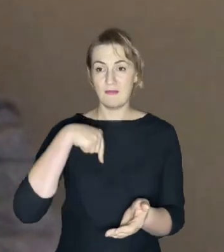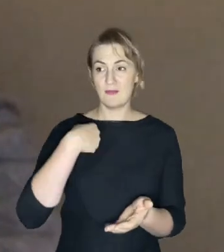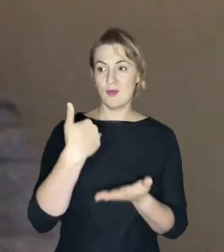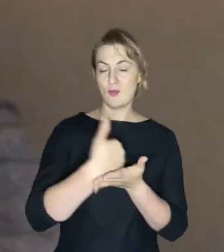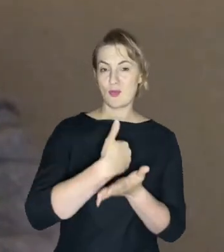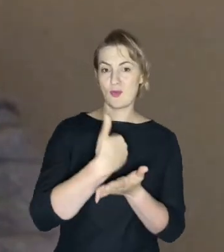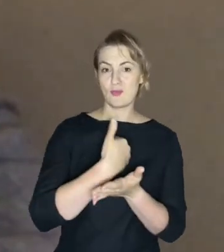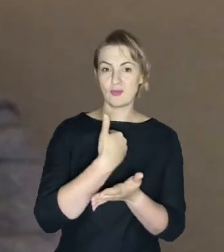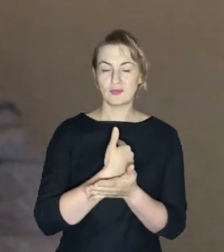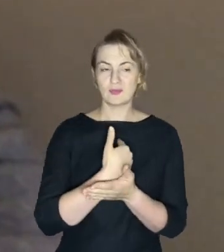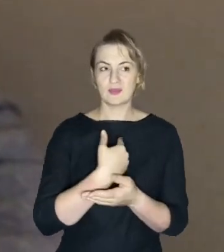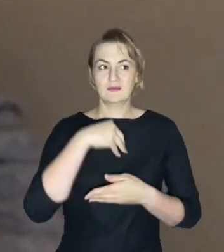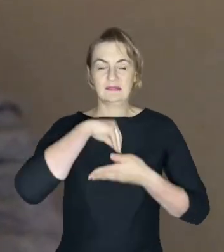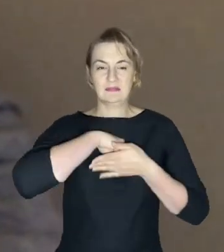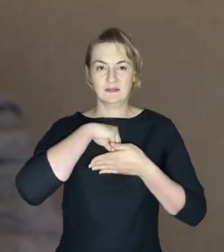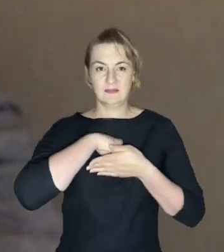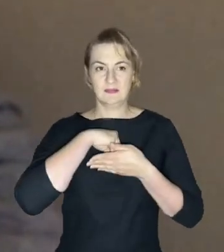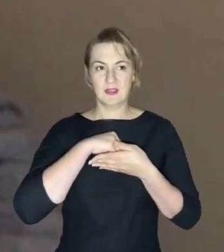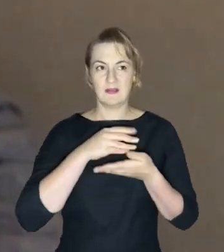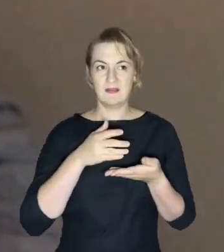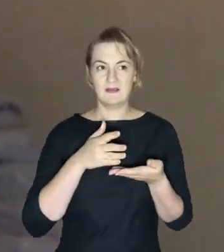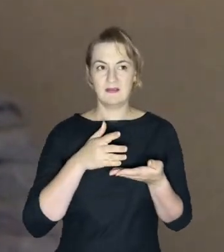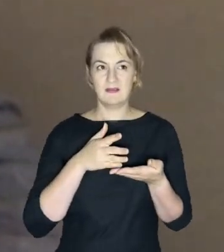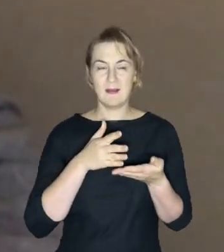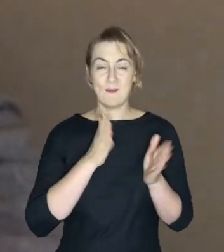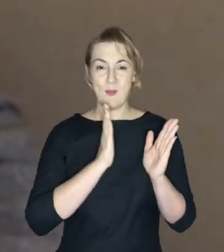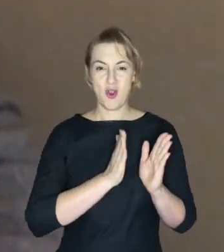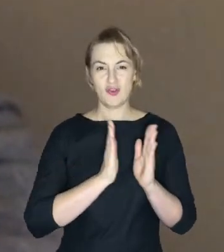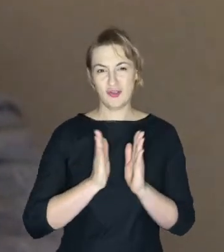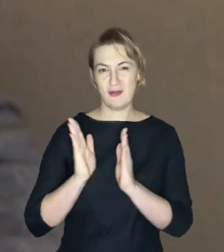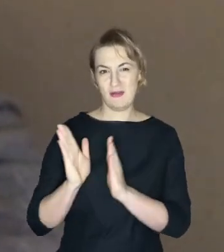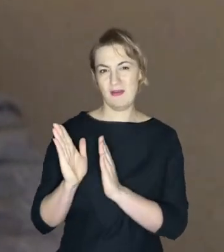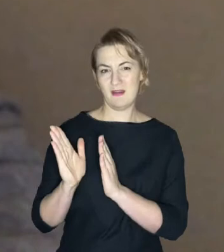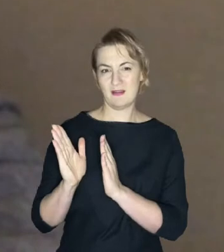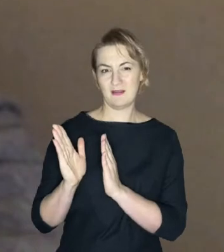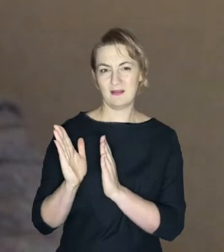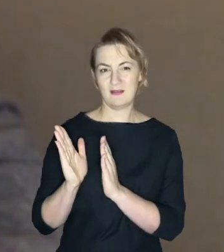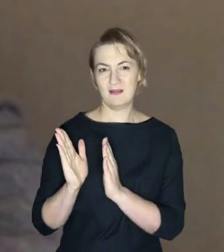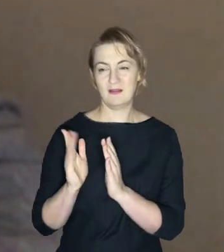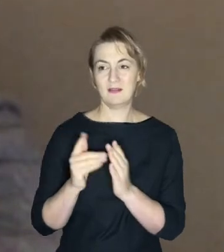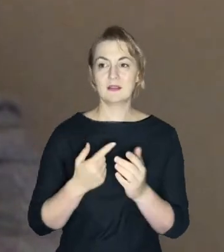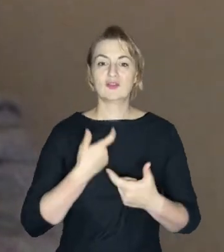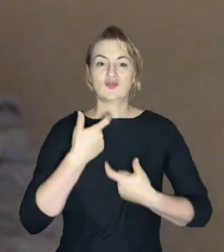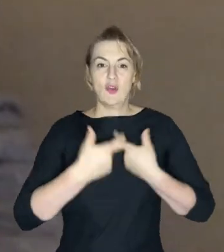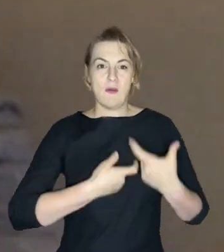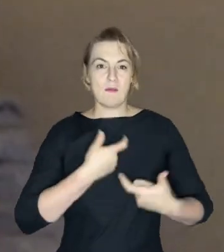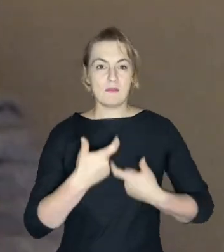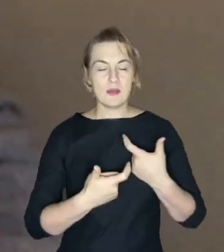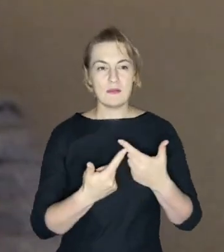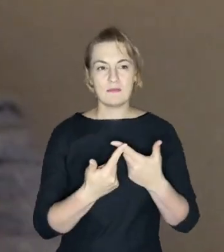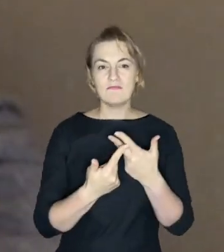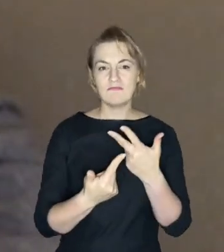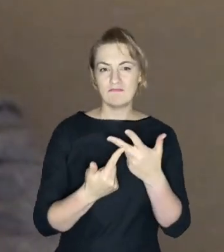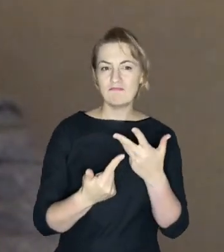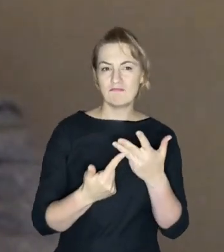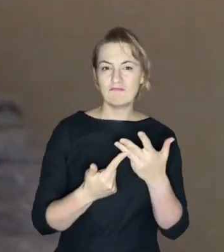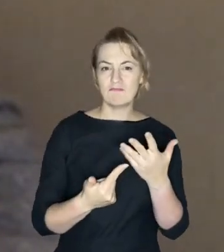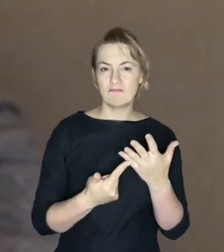nie poukładamy, jeśli nie zrobimy przynajmniej jakichś paru kroków w